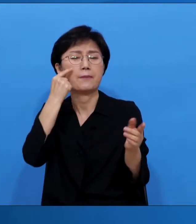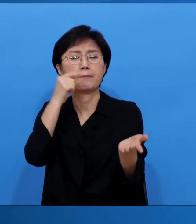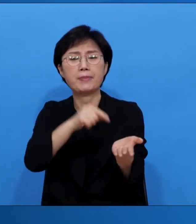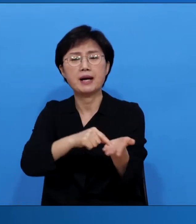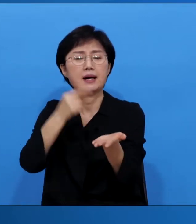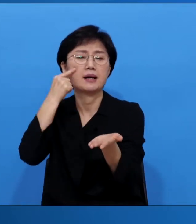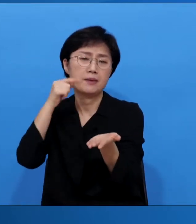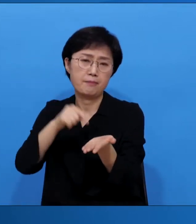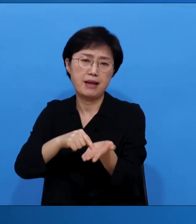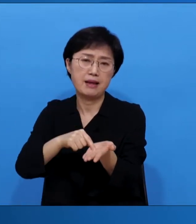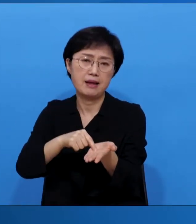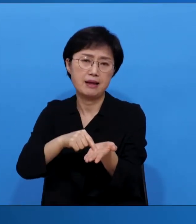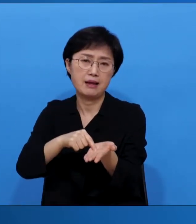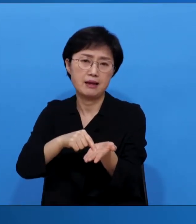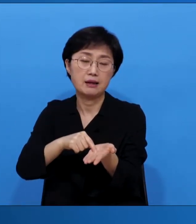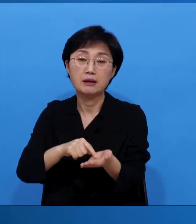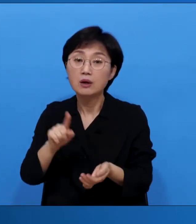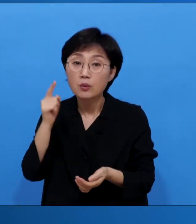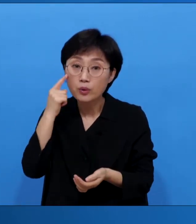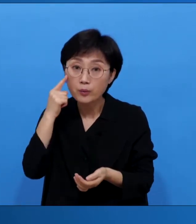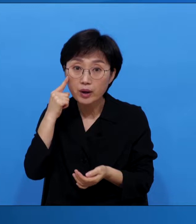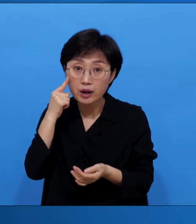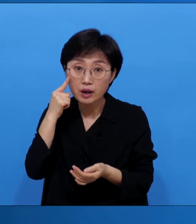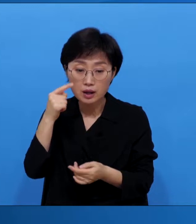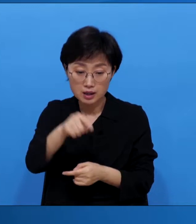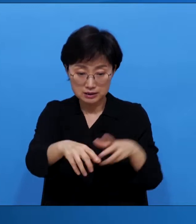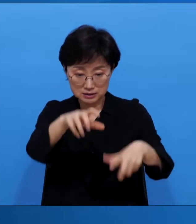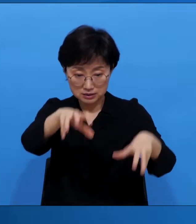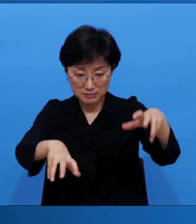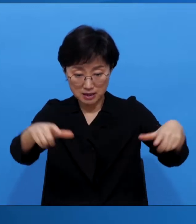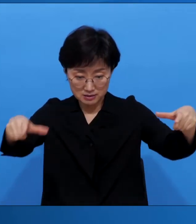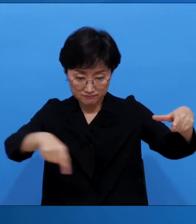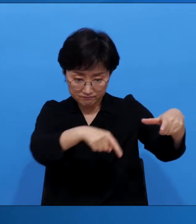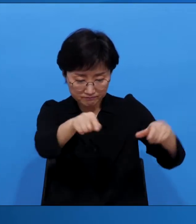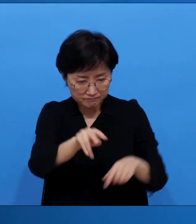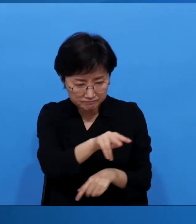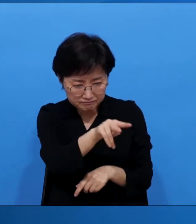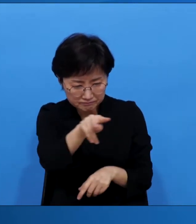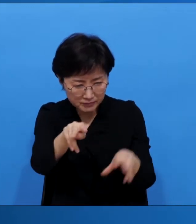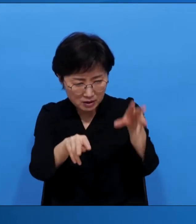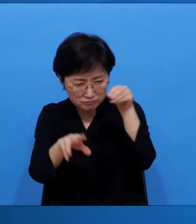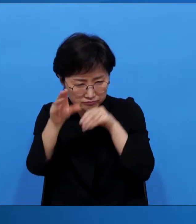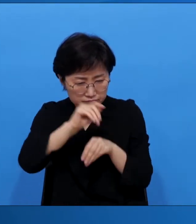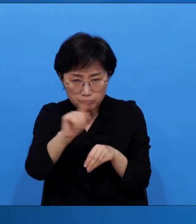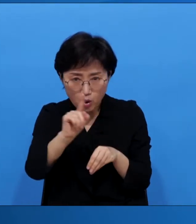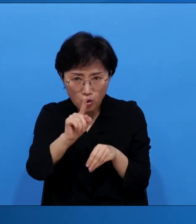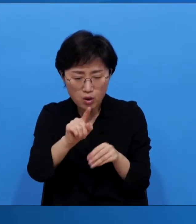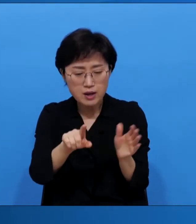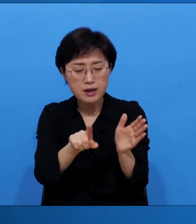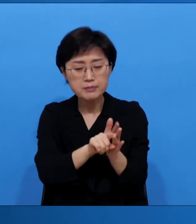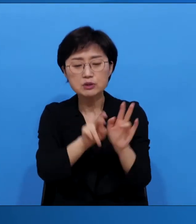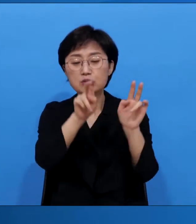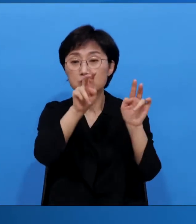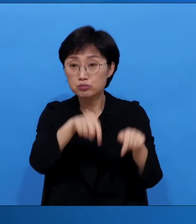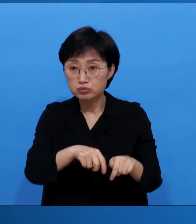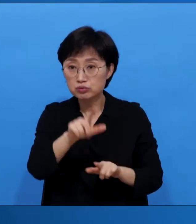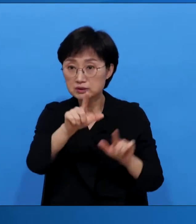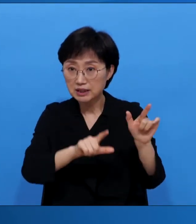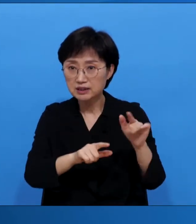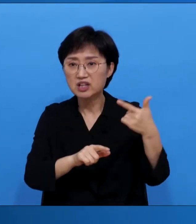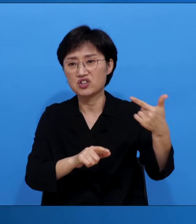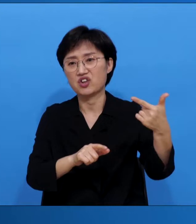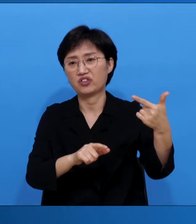거기서 불신자 상태 6가지 확인했어요. It was there that I confirmed the 6 states of the